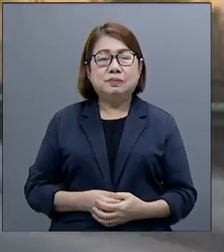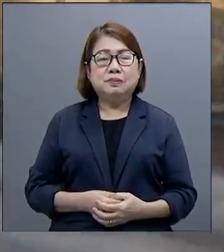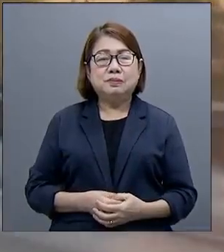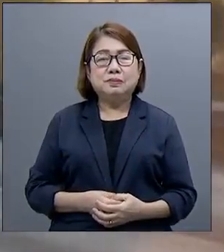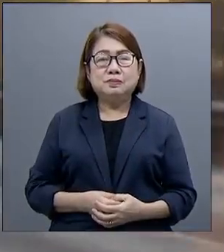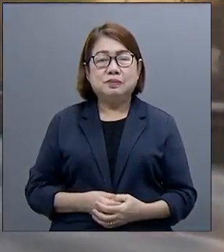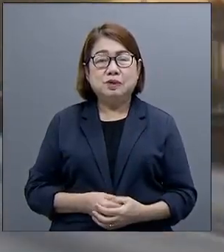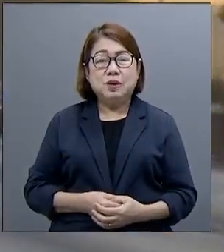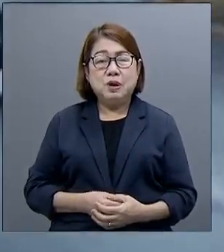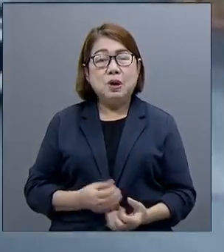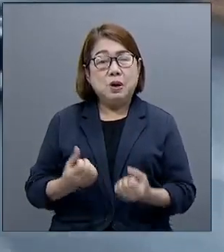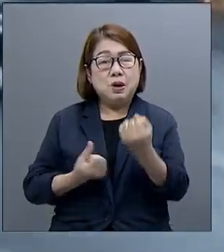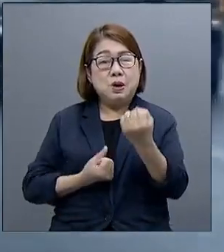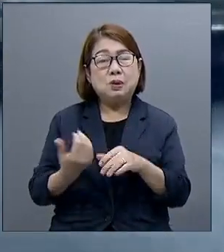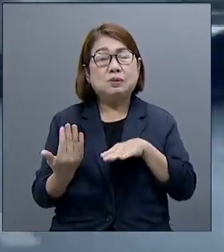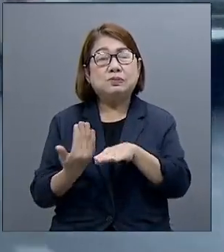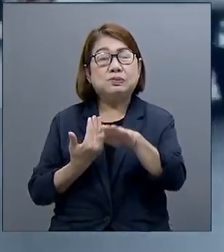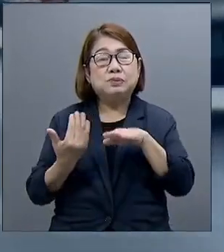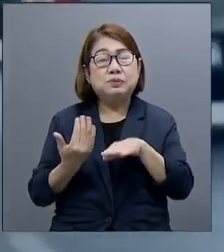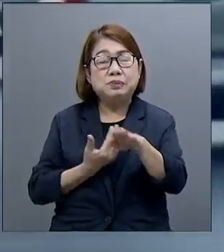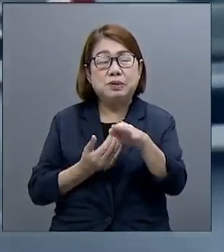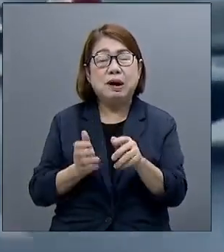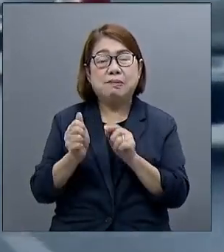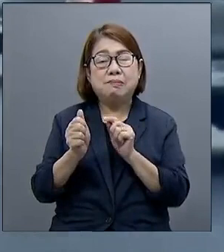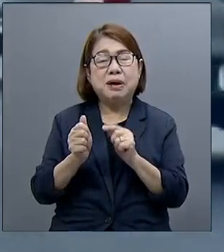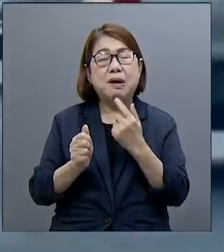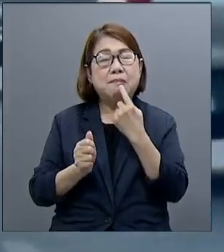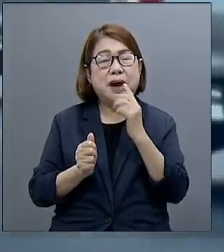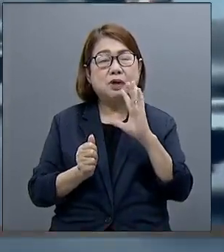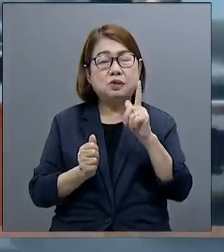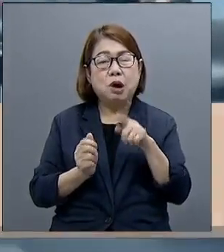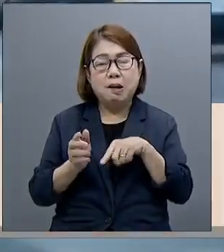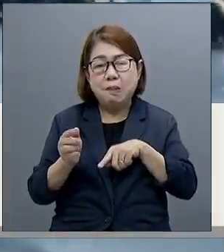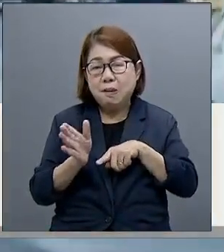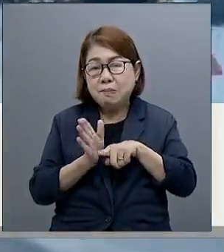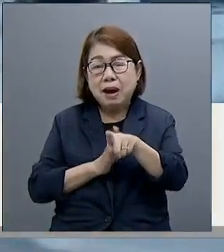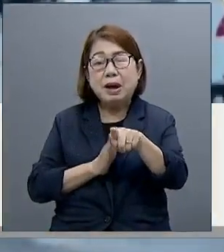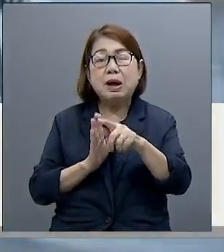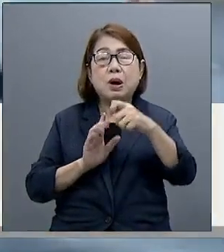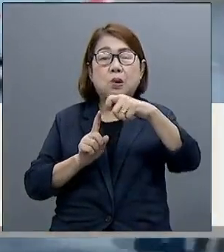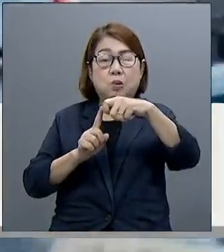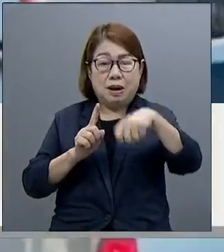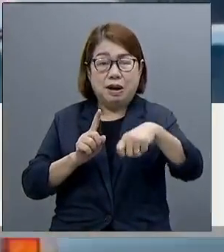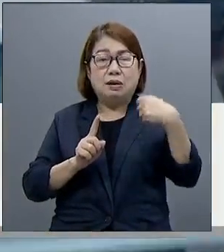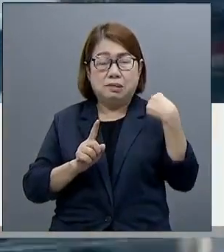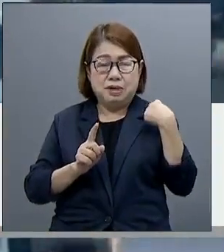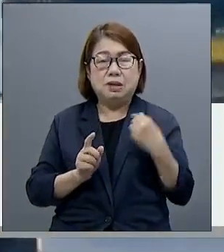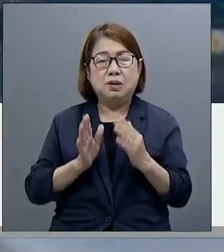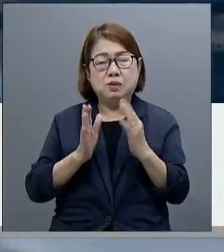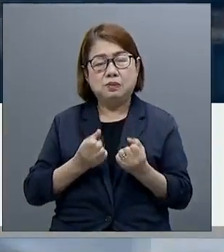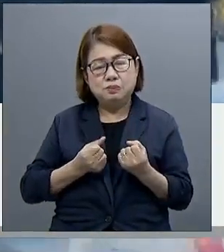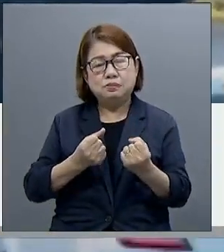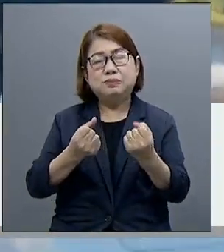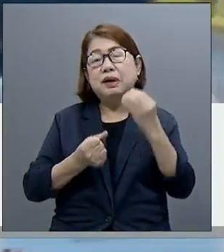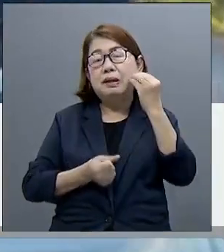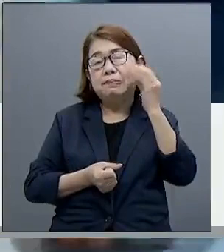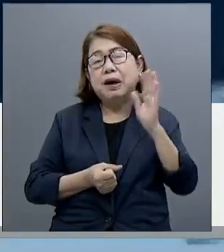การจราจรบนถนนมิตรภาพอำเภอปากช่องฝั่งขาเข้าจังหวัดนครราชสีมาก็ยังมีประชาชนทยอยเดินทางกลับคุม